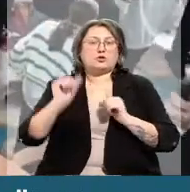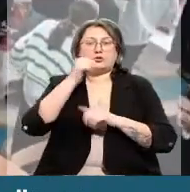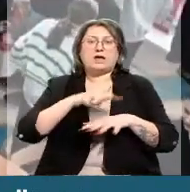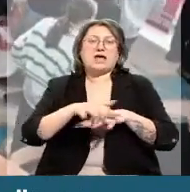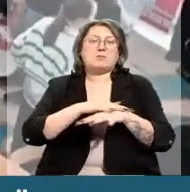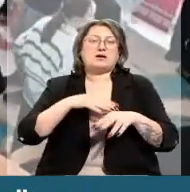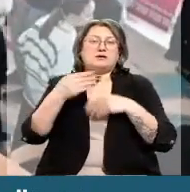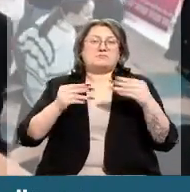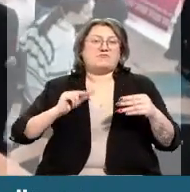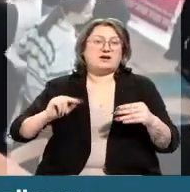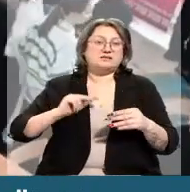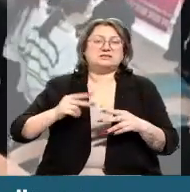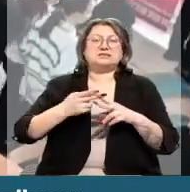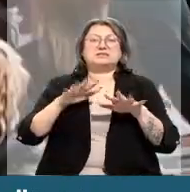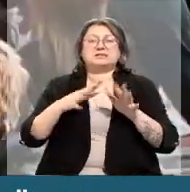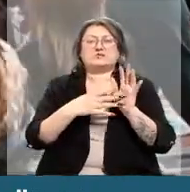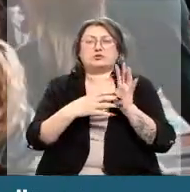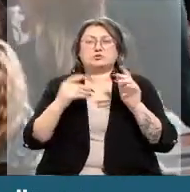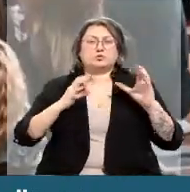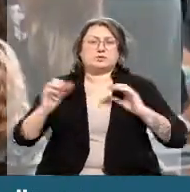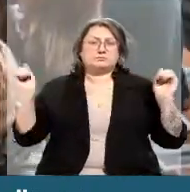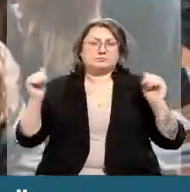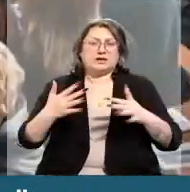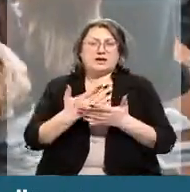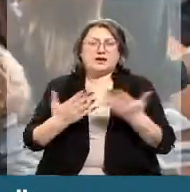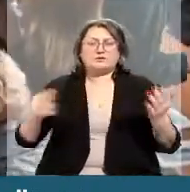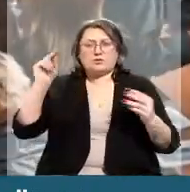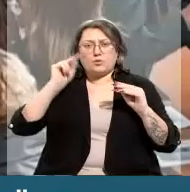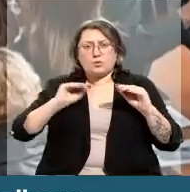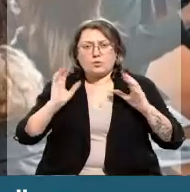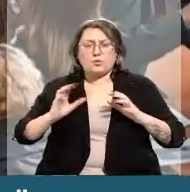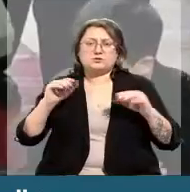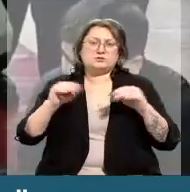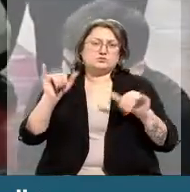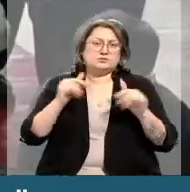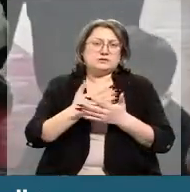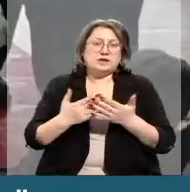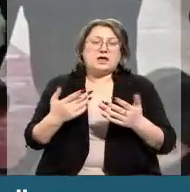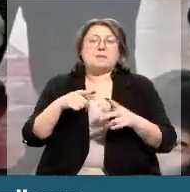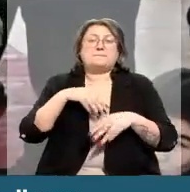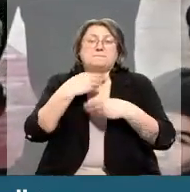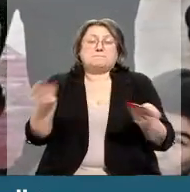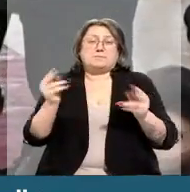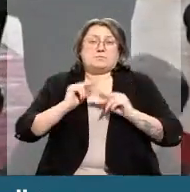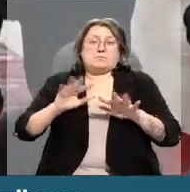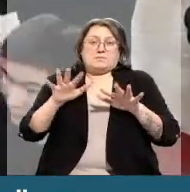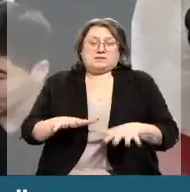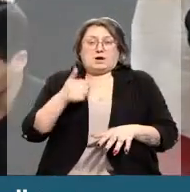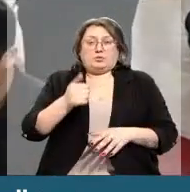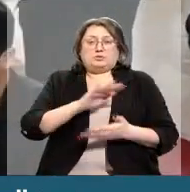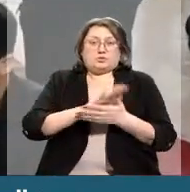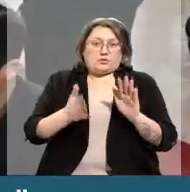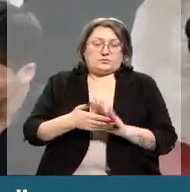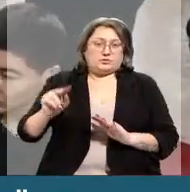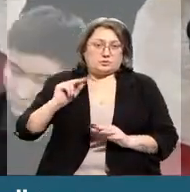ярмарка вакансий собрала около 900 студентов из различных колледжей и вузов Кустанайской области. Предоставить рабочие места с хорошими